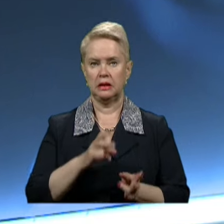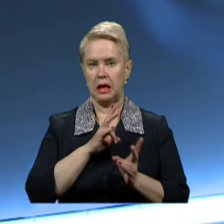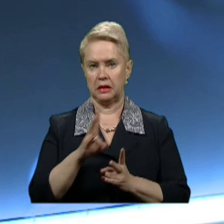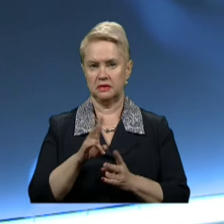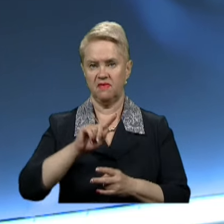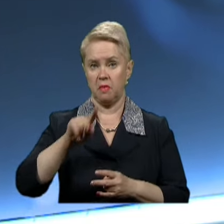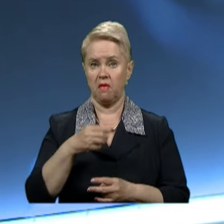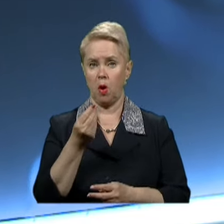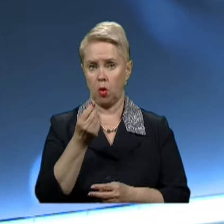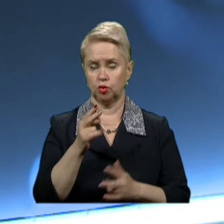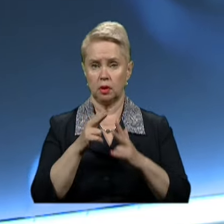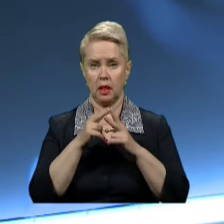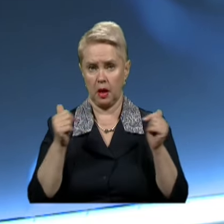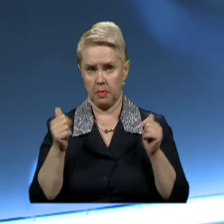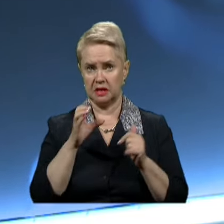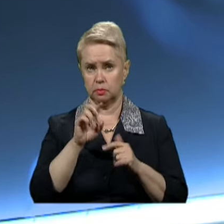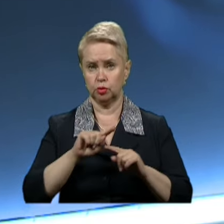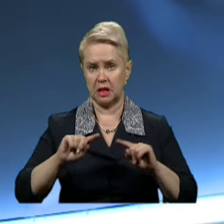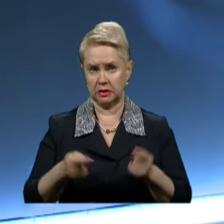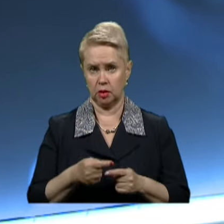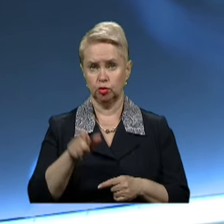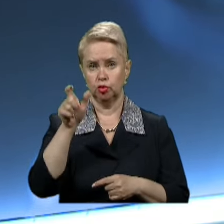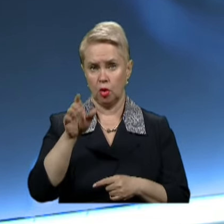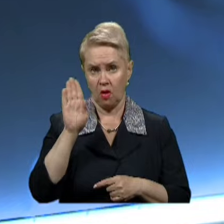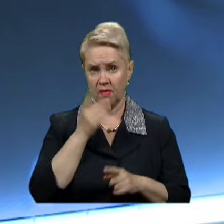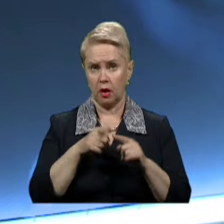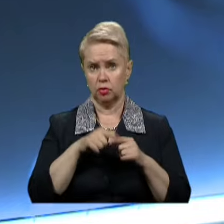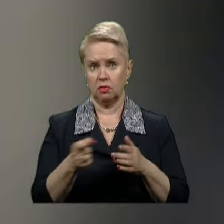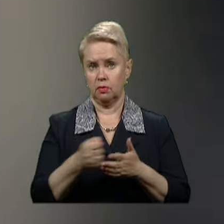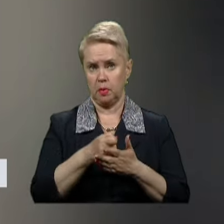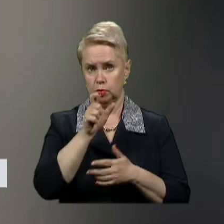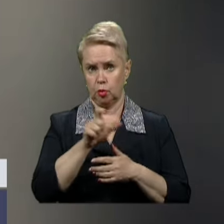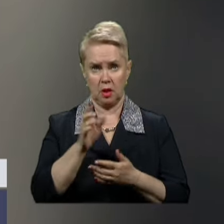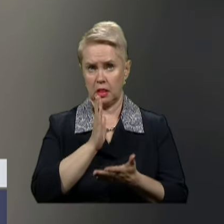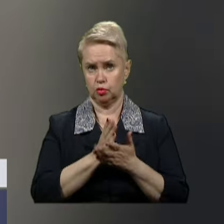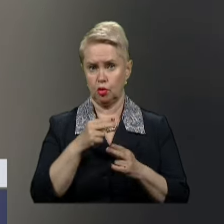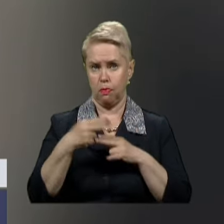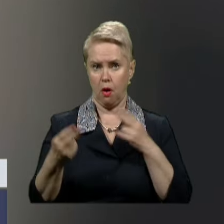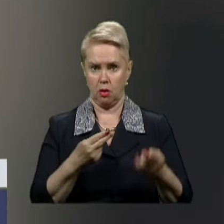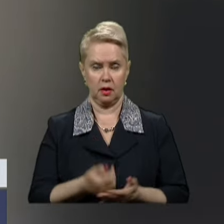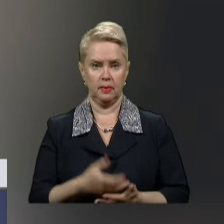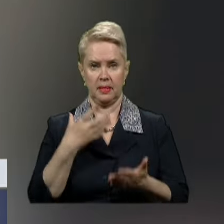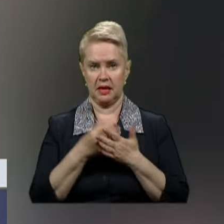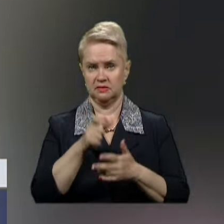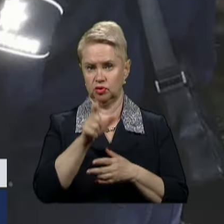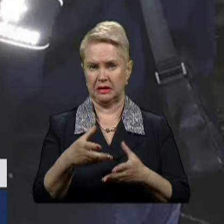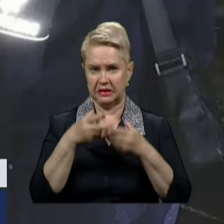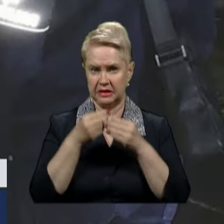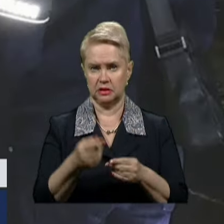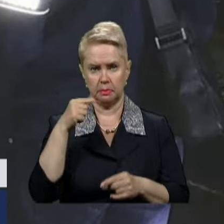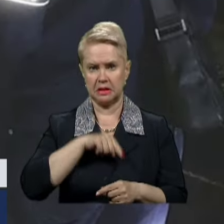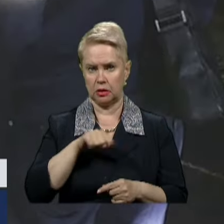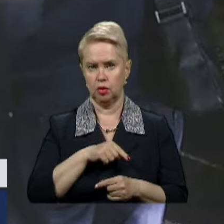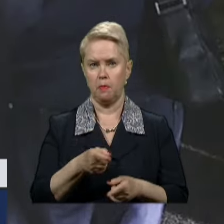Тероризував та вимагав гроші. На Дніпропетровщині СБУ затримала чоловіка, який вибивав з людей неіснуючі борги. На своїх жертв тиснув психологічно